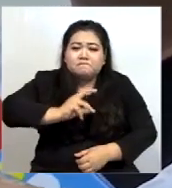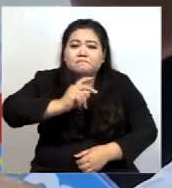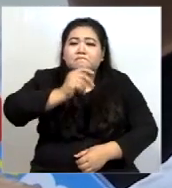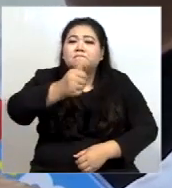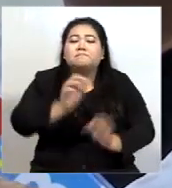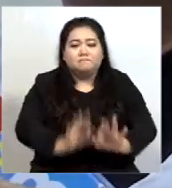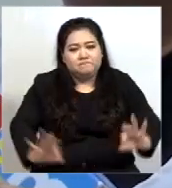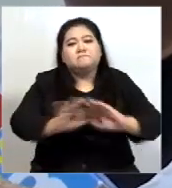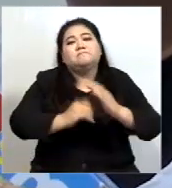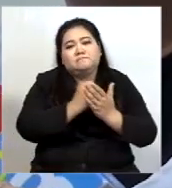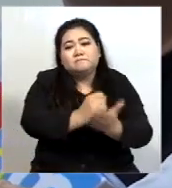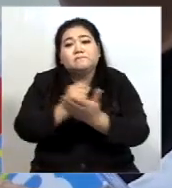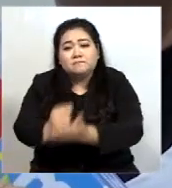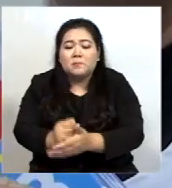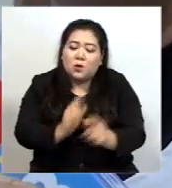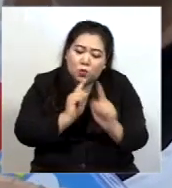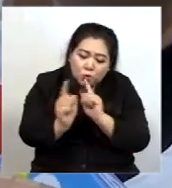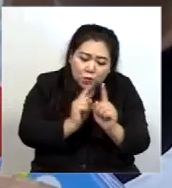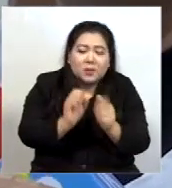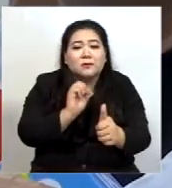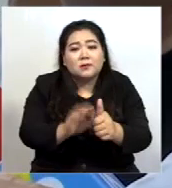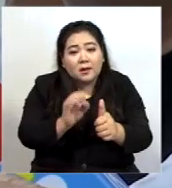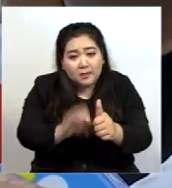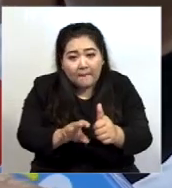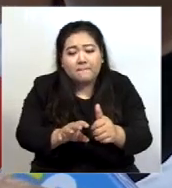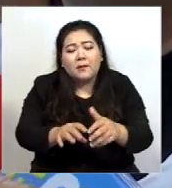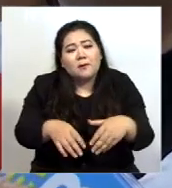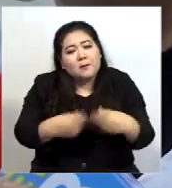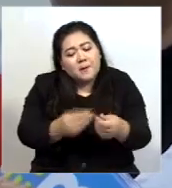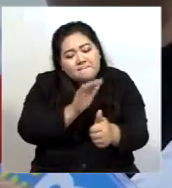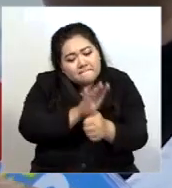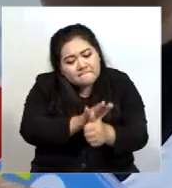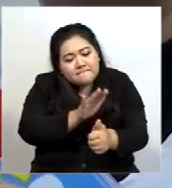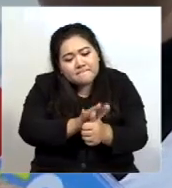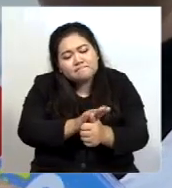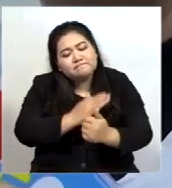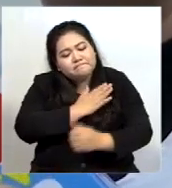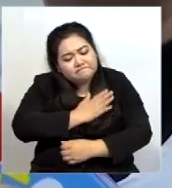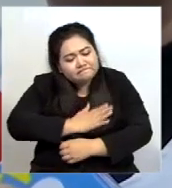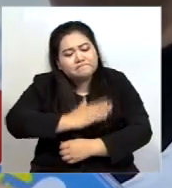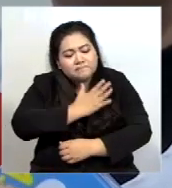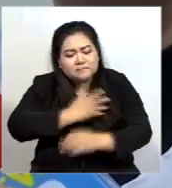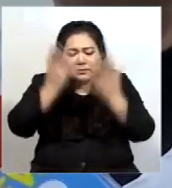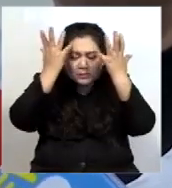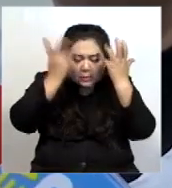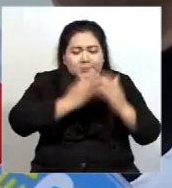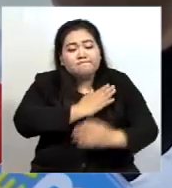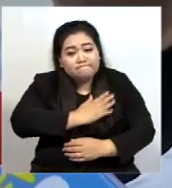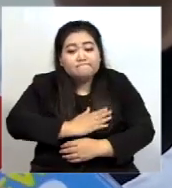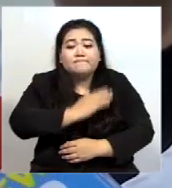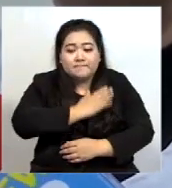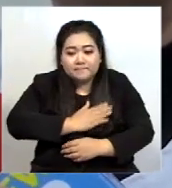ใจเบื้องต้นนะครับให้ข้อแนะนำและให้การเรียกว่าบรรเทาทางความทุกข์ทางใจนะครับแล้ว